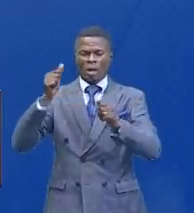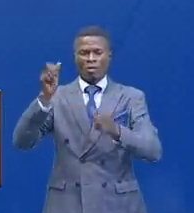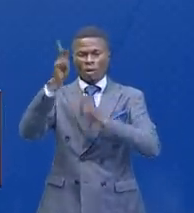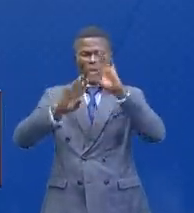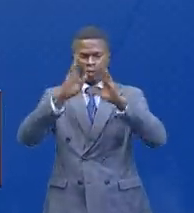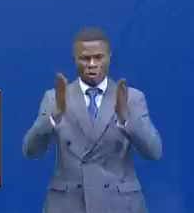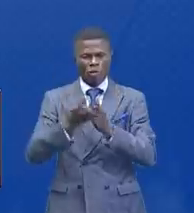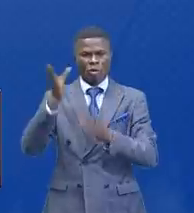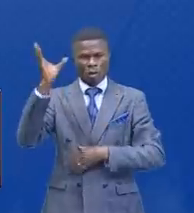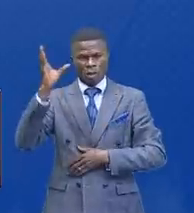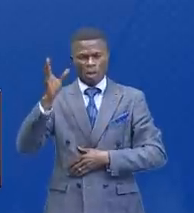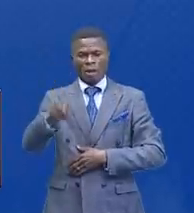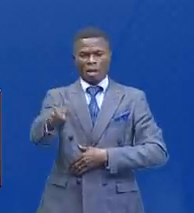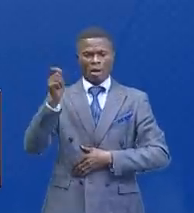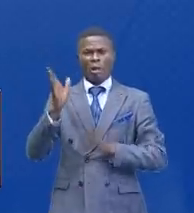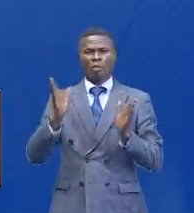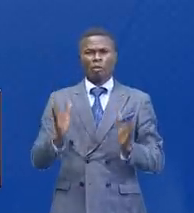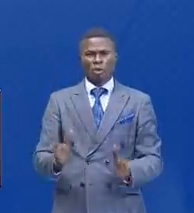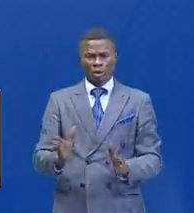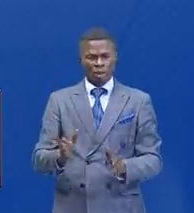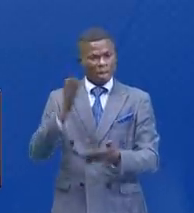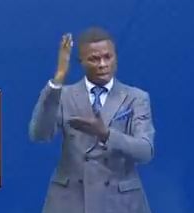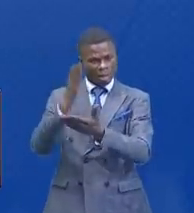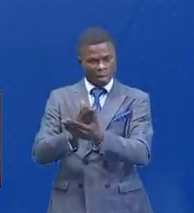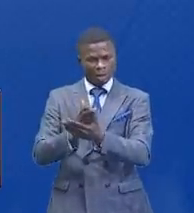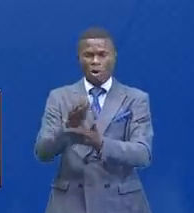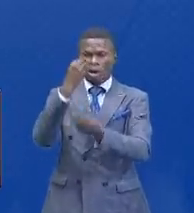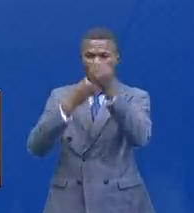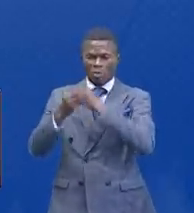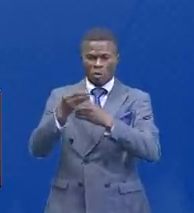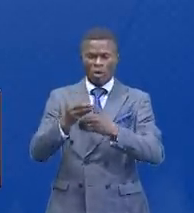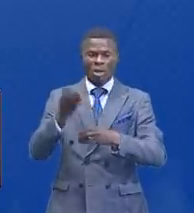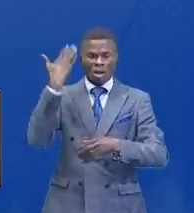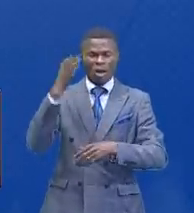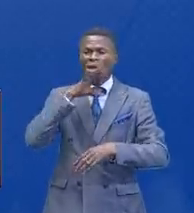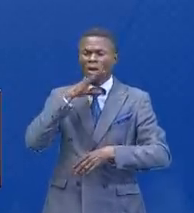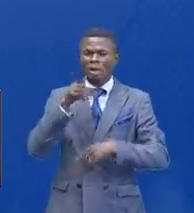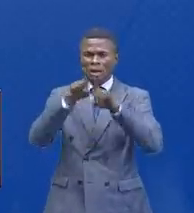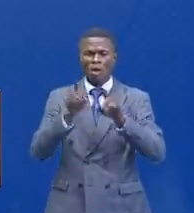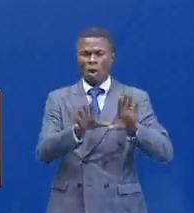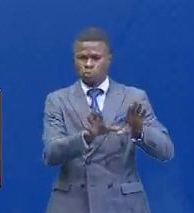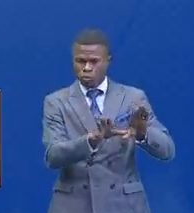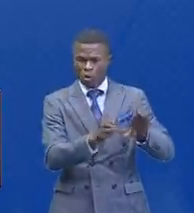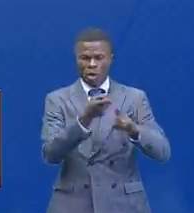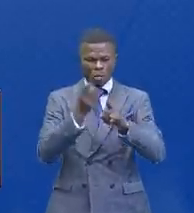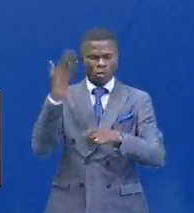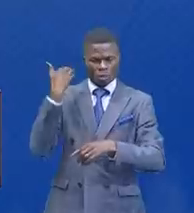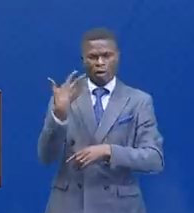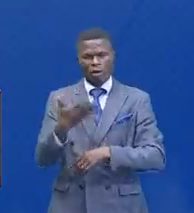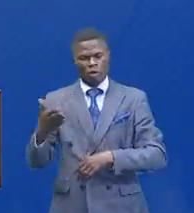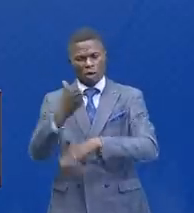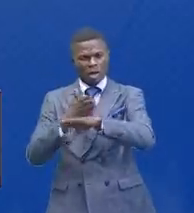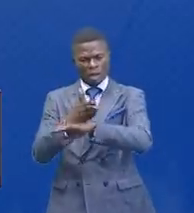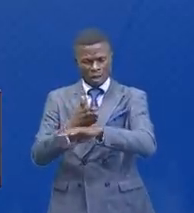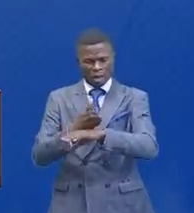population locale et les pêcheurs à s'abstenir de la consommation de l'eau polluée ainsi que de poissons et d'autres